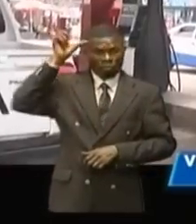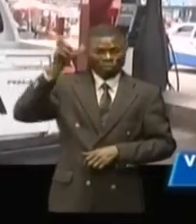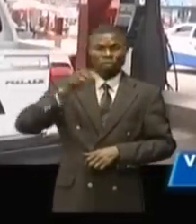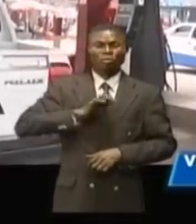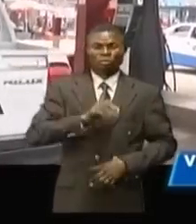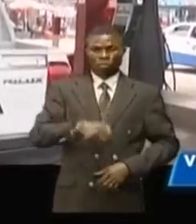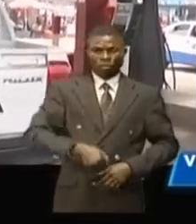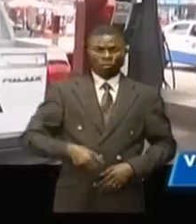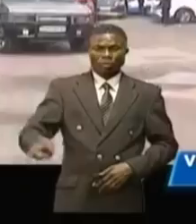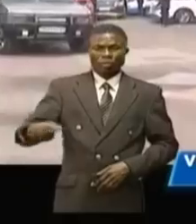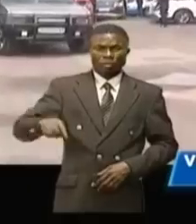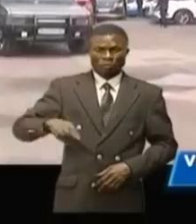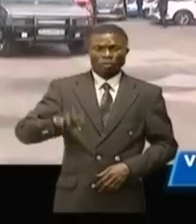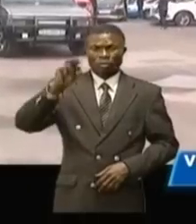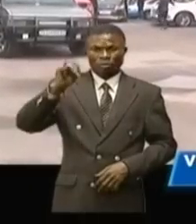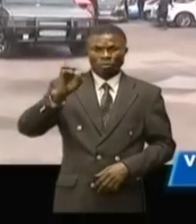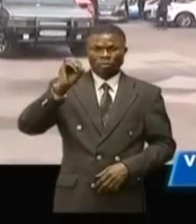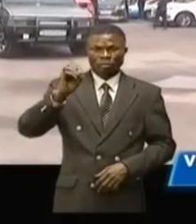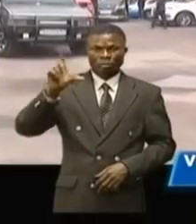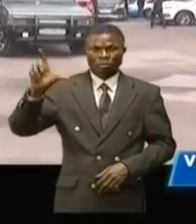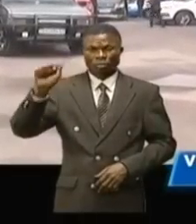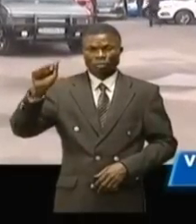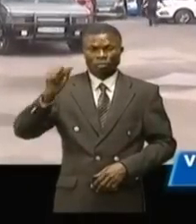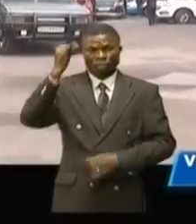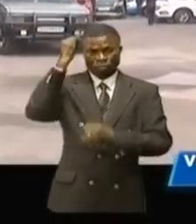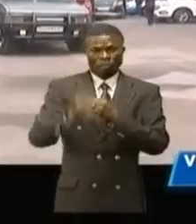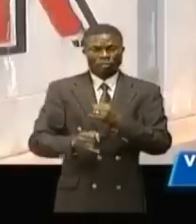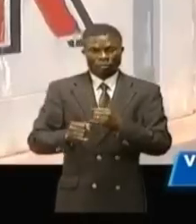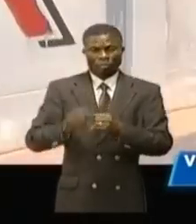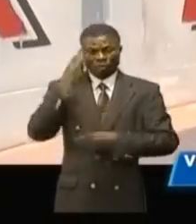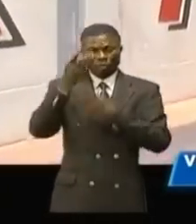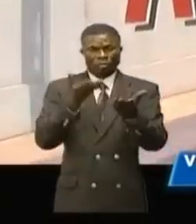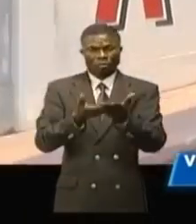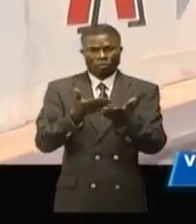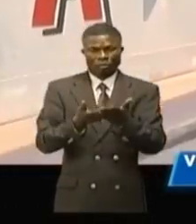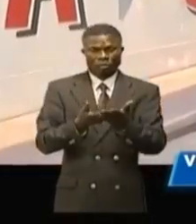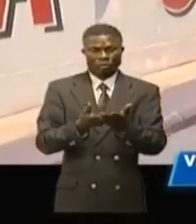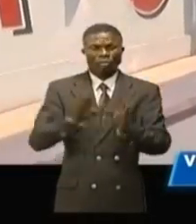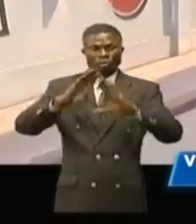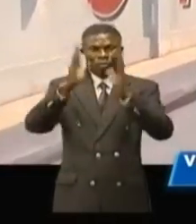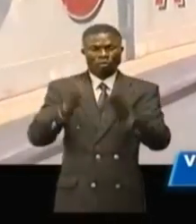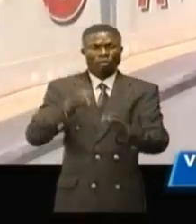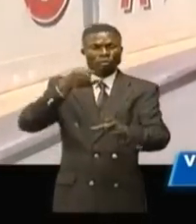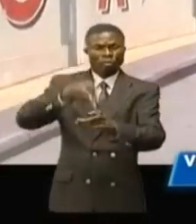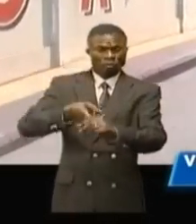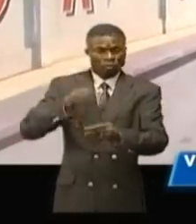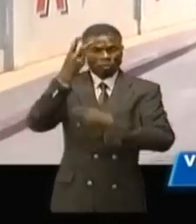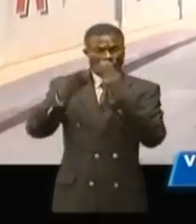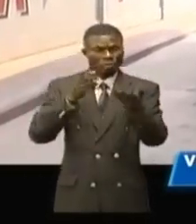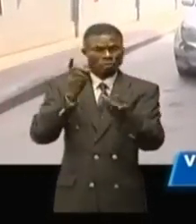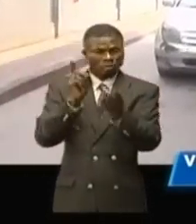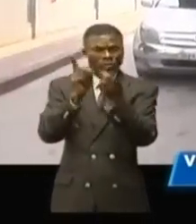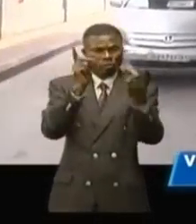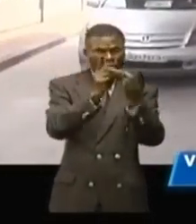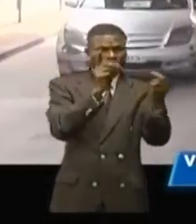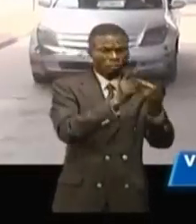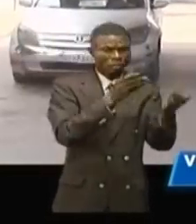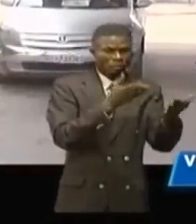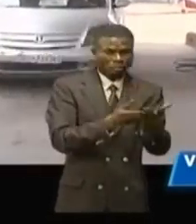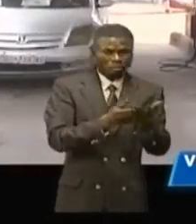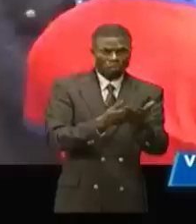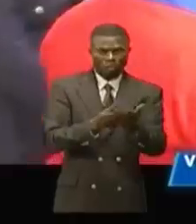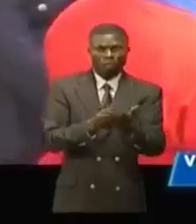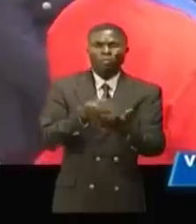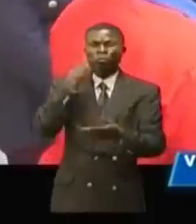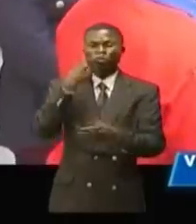et Rond-Point Molard qui a constitué le point de chute de la délégation. Dans toutes ces stations visitées, le comité de gestion de Kobil a pris langue